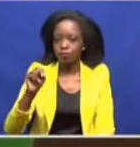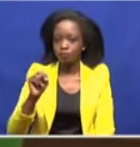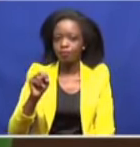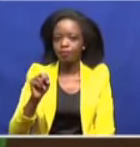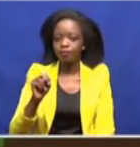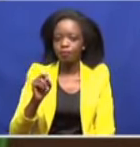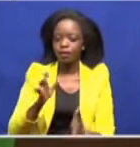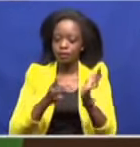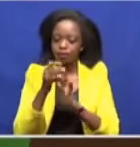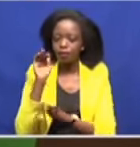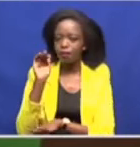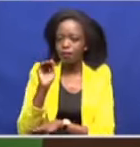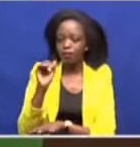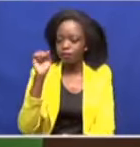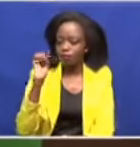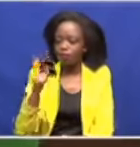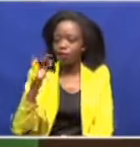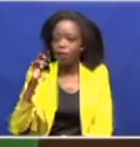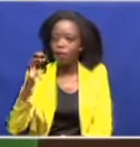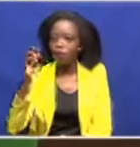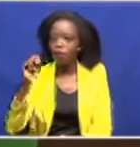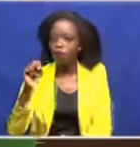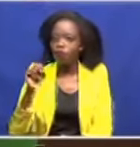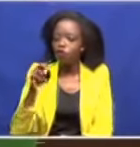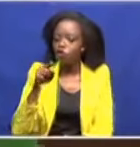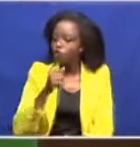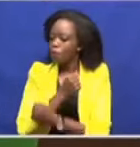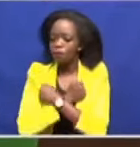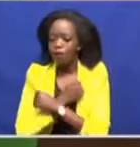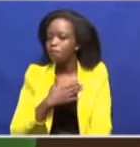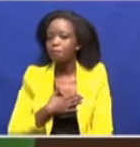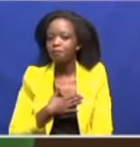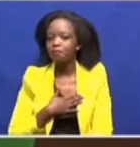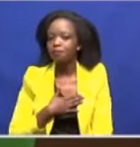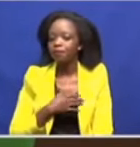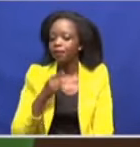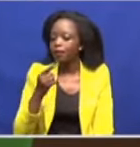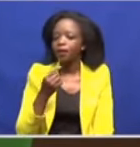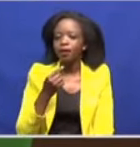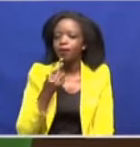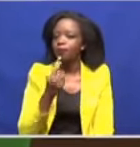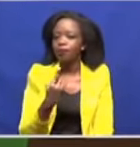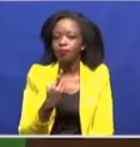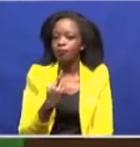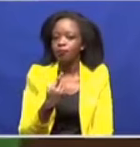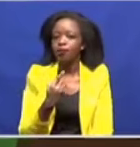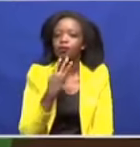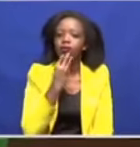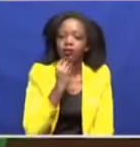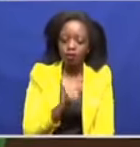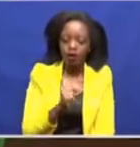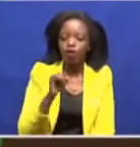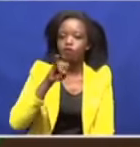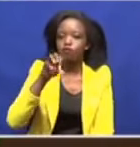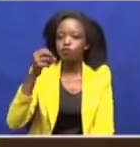alipokuwa anauliza Simoni, je, wanipenda? Alimuita Simon son of